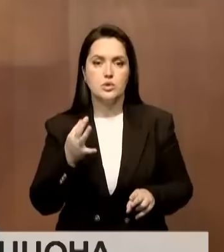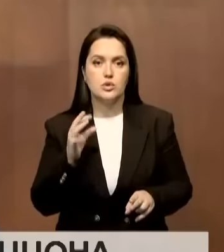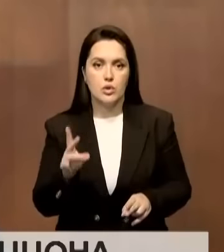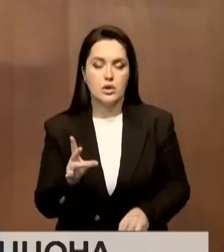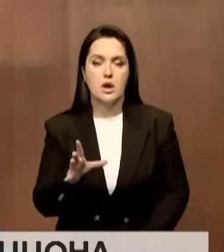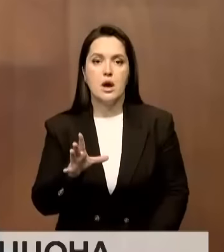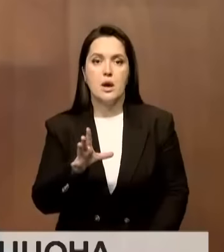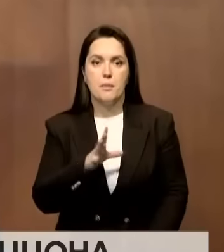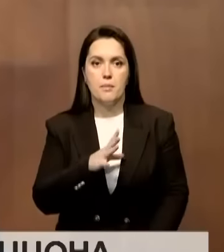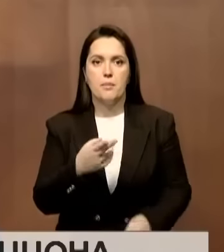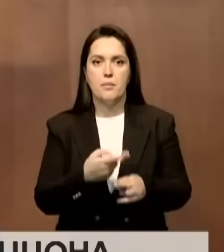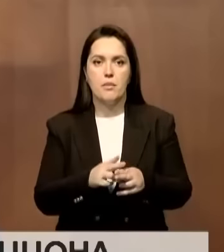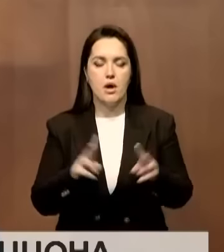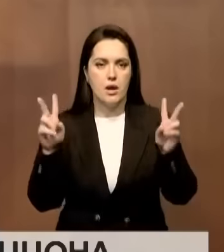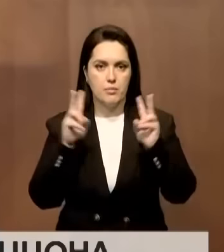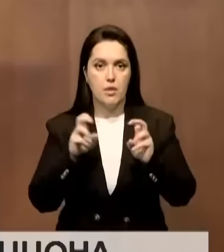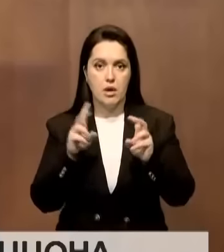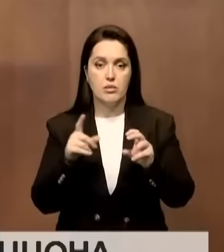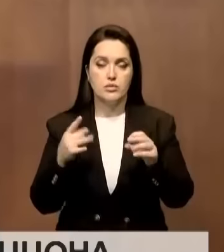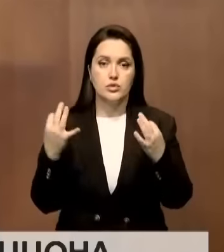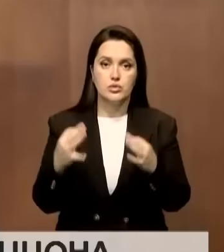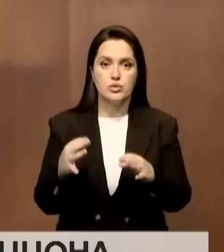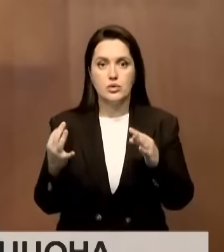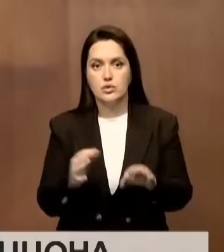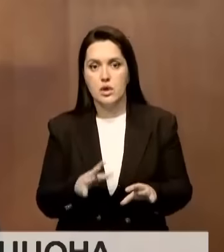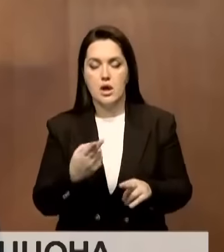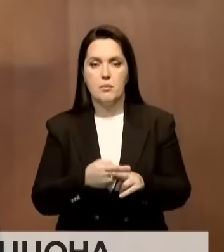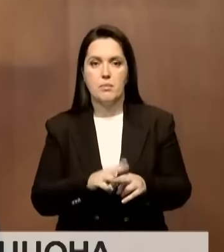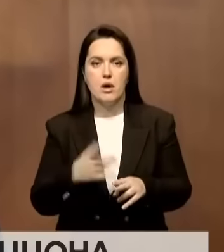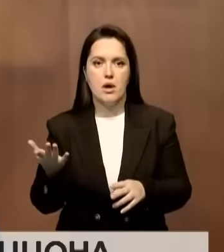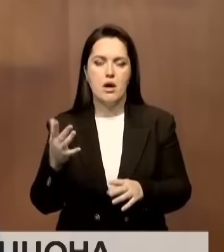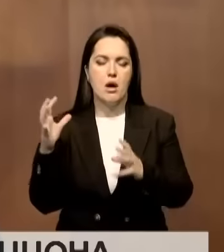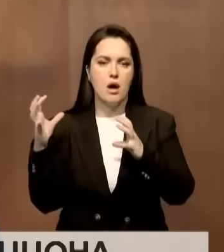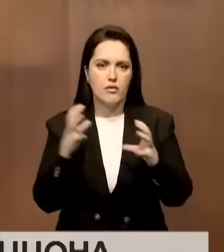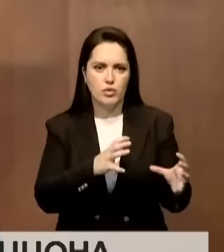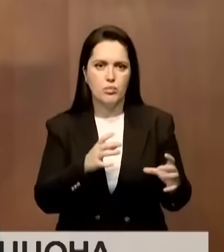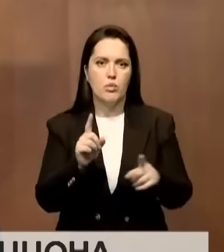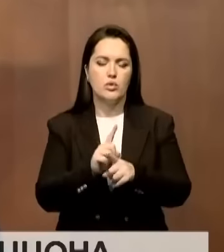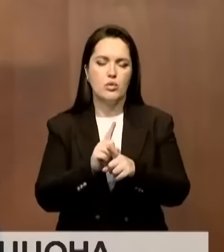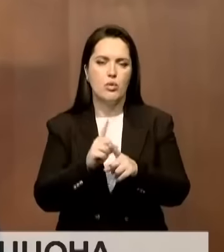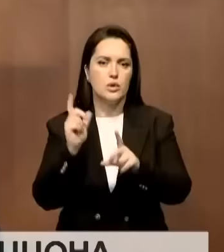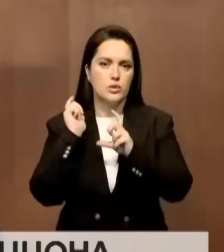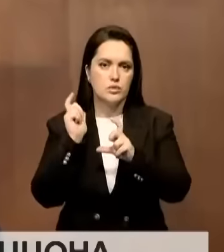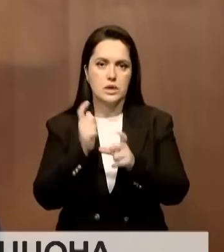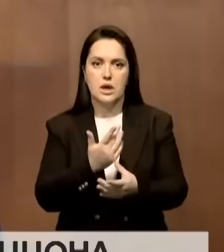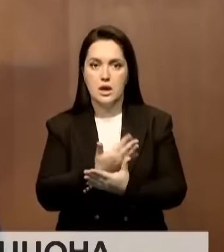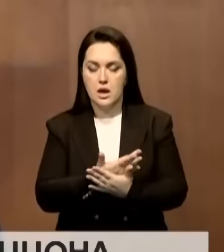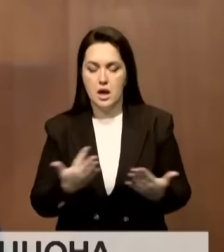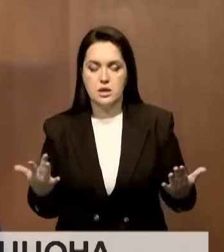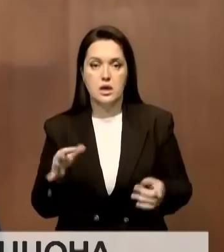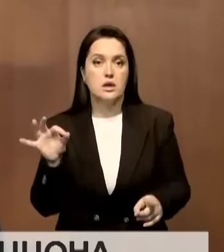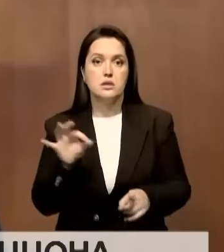проведены широкомасштабные проверки законности постановки на учет тягачей, автобусов и другого транспортного средства с